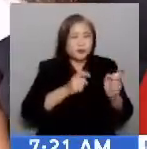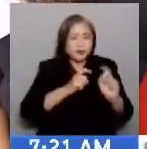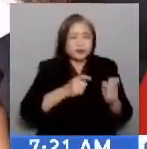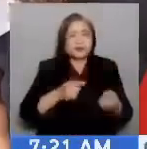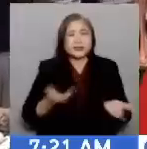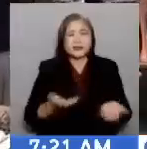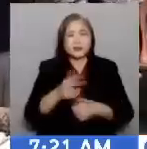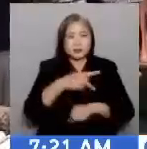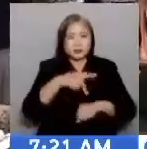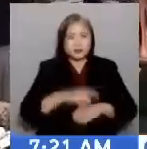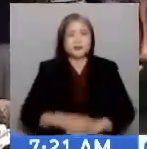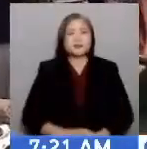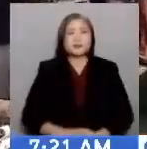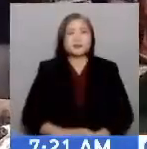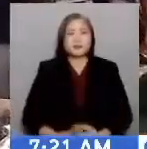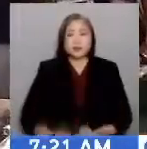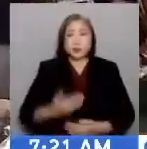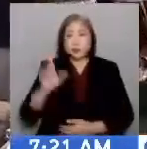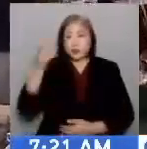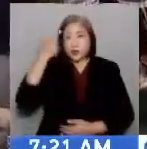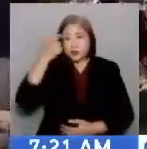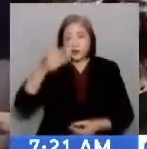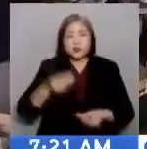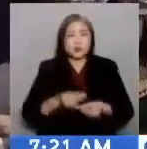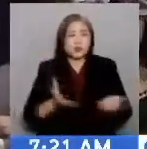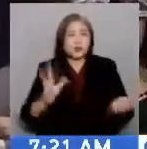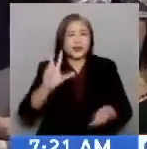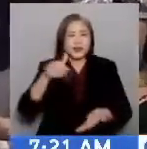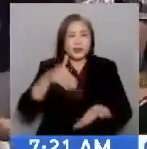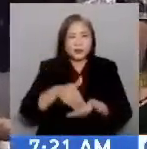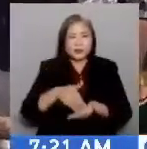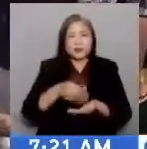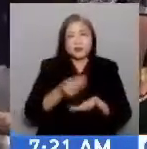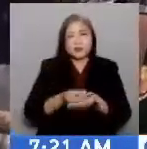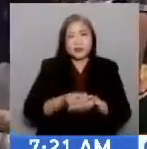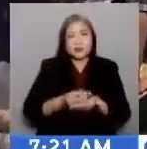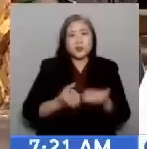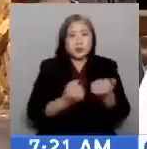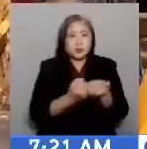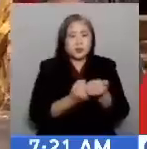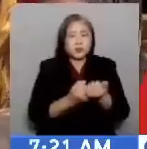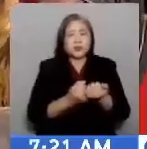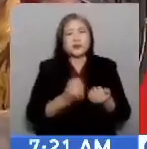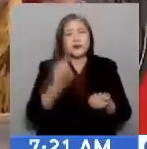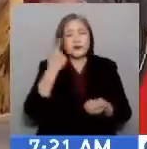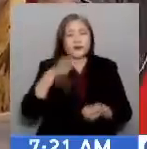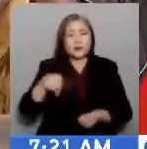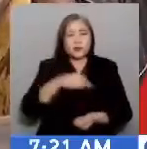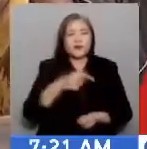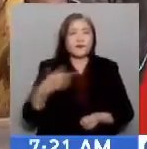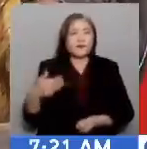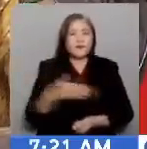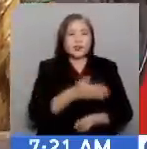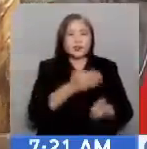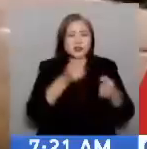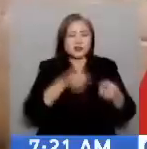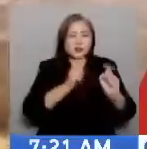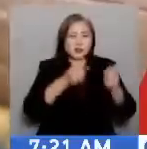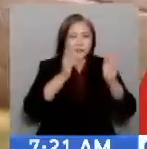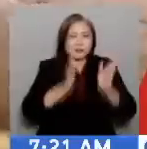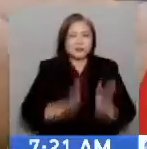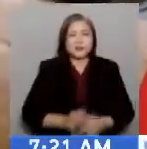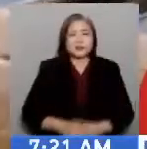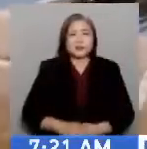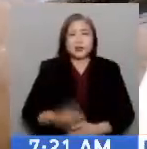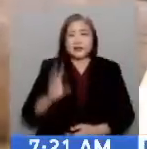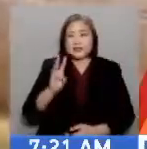ng pamahalaan ng 3,000 pisong fuel subsidy para sa bawat benepisyaryong mangingisda. Mahigit 64,000 beneficiaries na